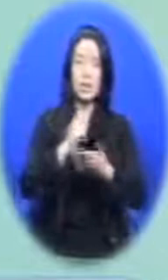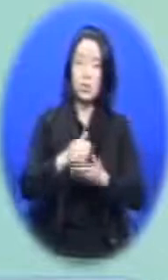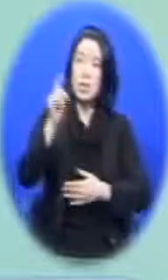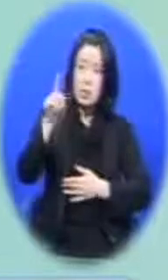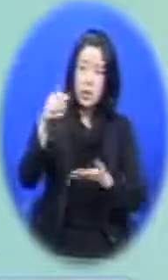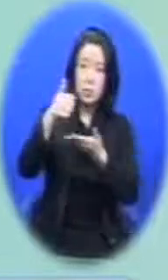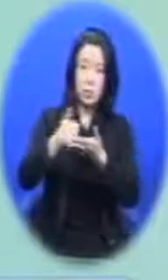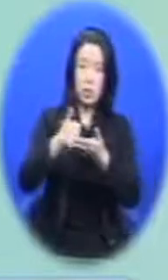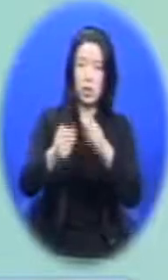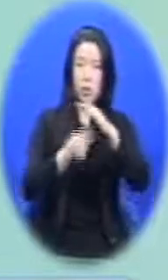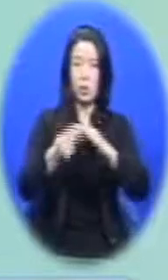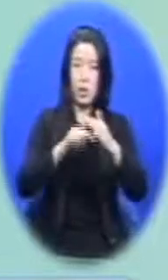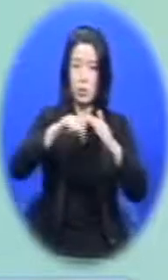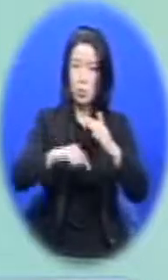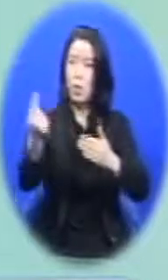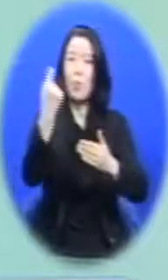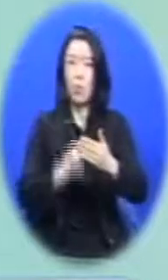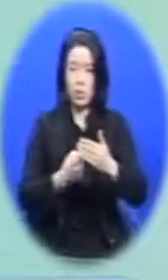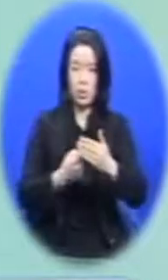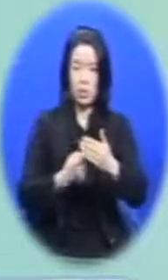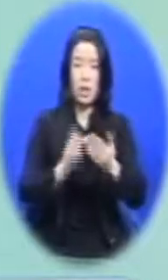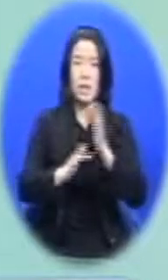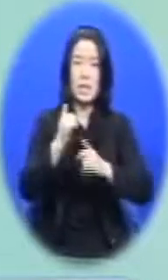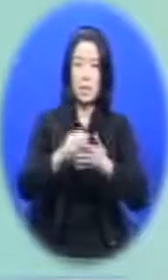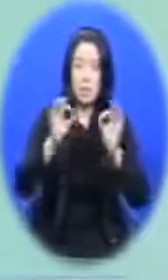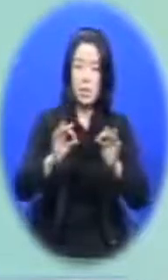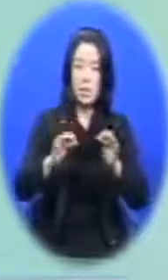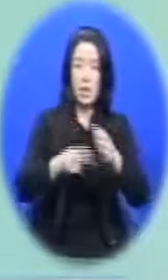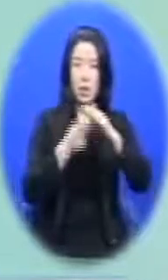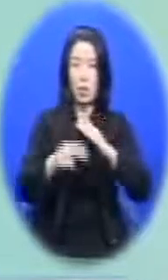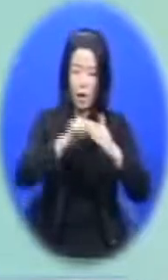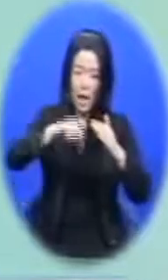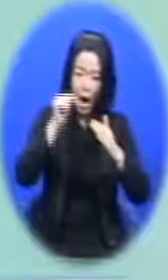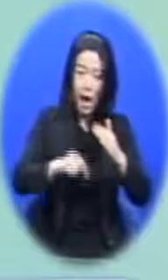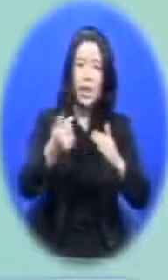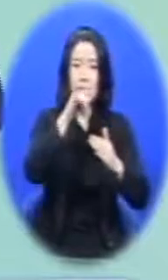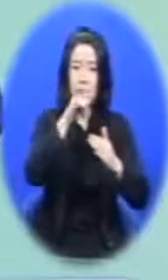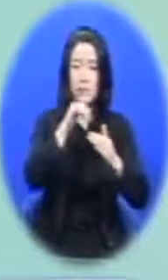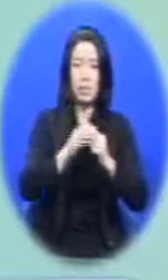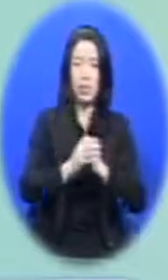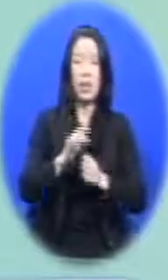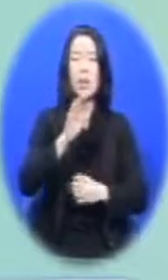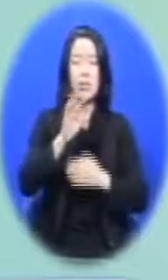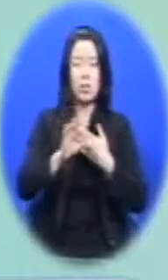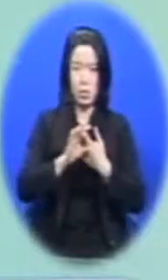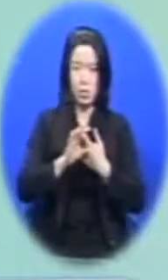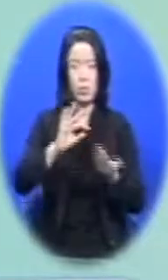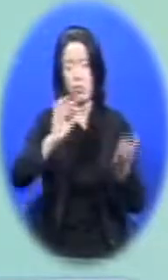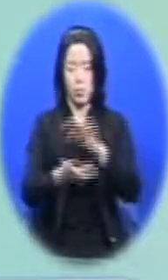그분이 요한에게 들어왔어요. 예수님은 이제 요한 안에 계세요. 그러고는 뒤집어진 거예요.